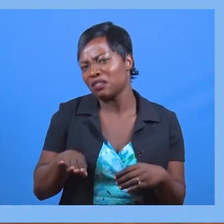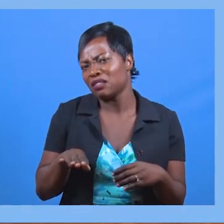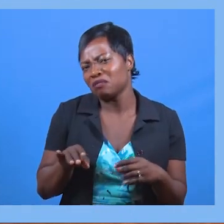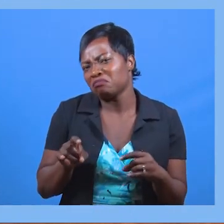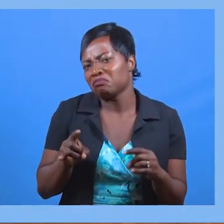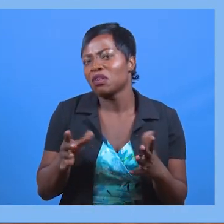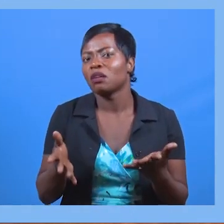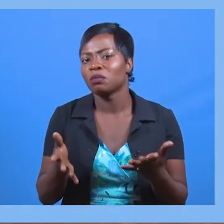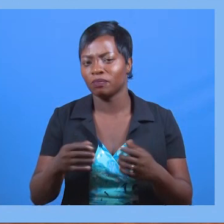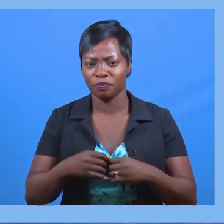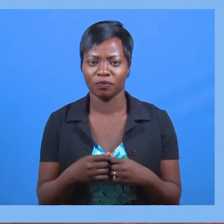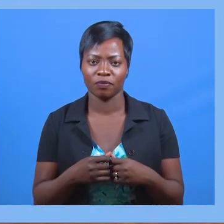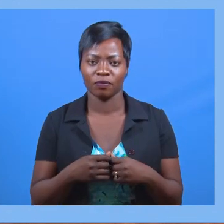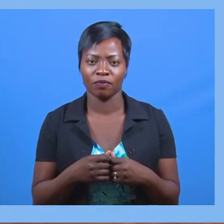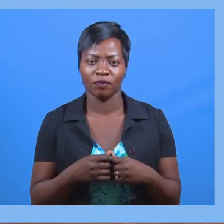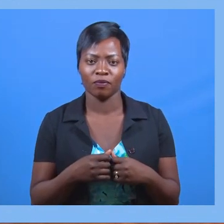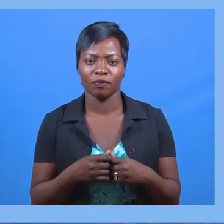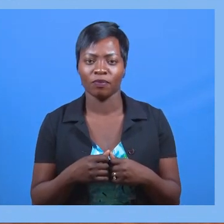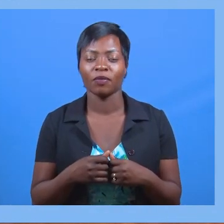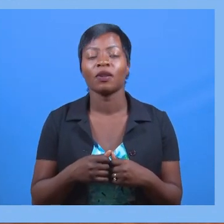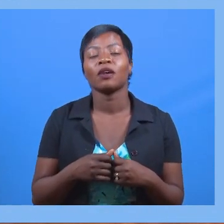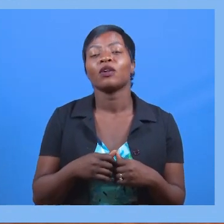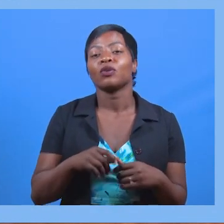Mai Chisamba, vanhu vedu vanoda kurutsiswa.